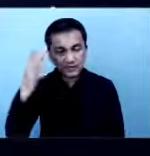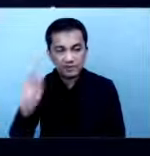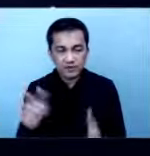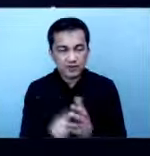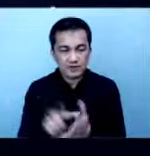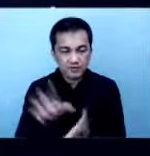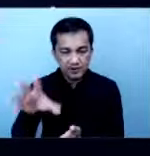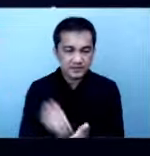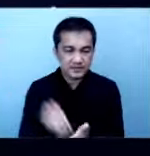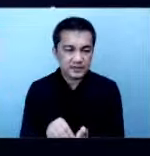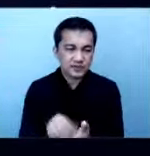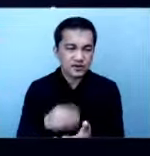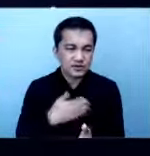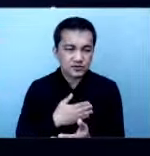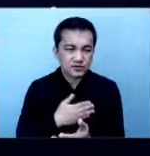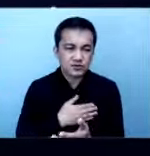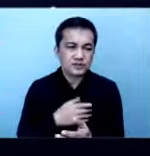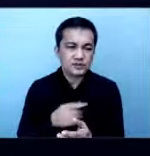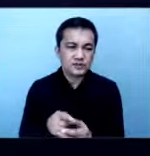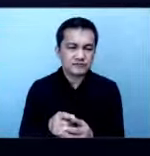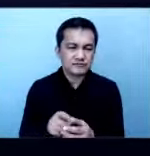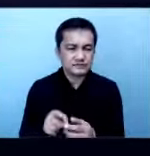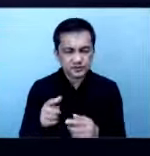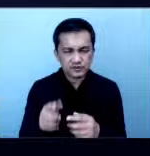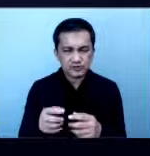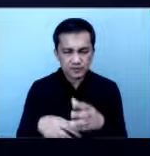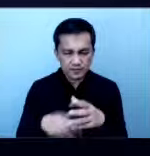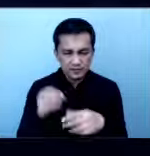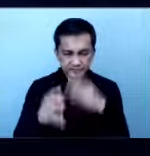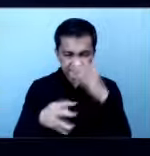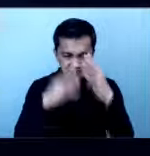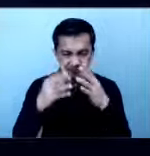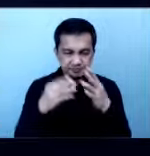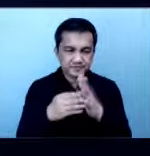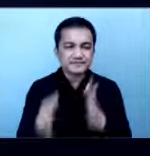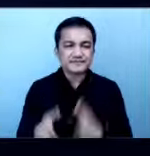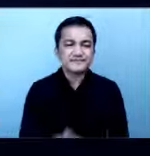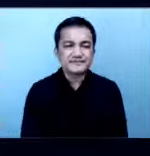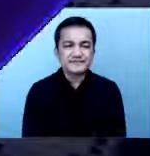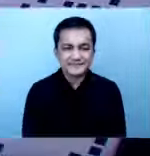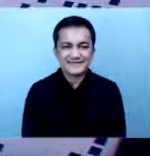daw ng lecturer na lumabas ng pagkamalikhain ng mga estudyante.